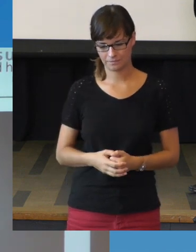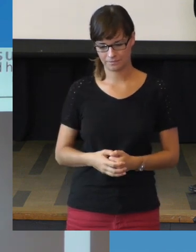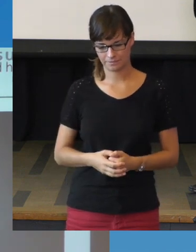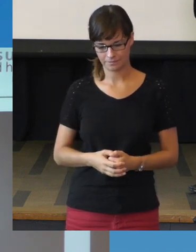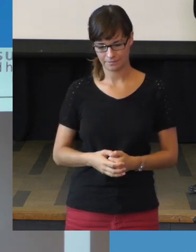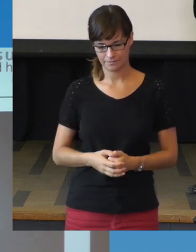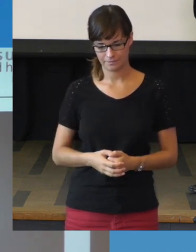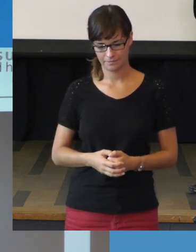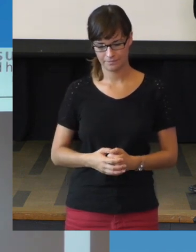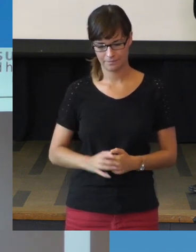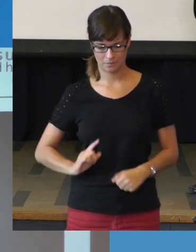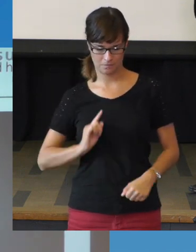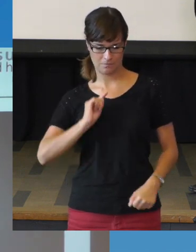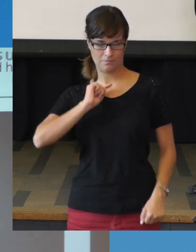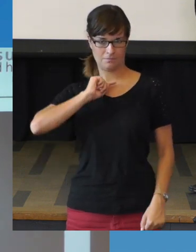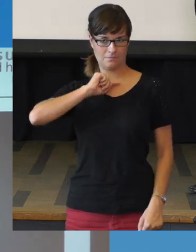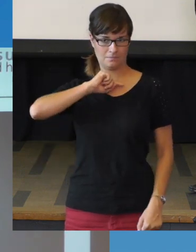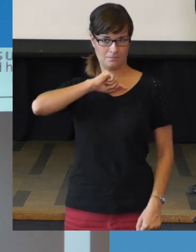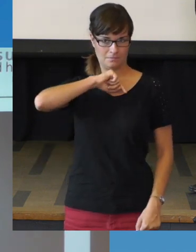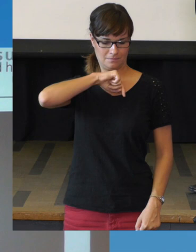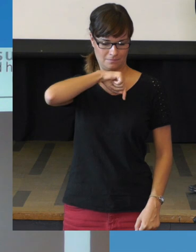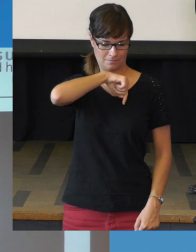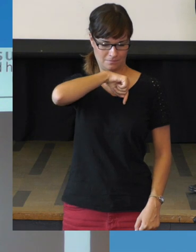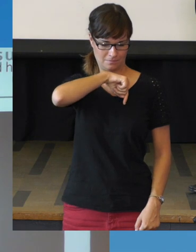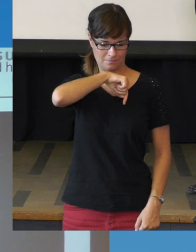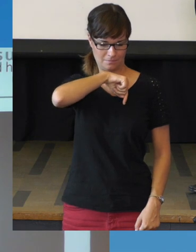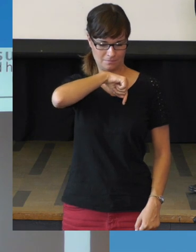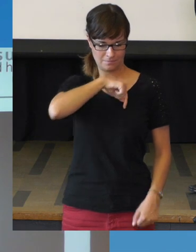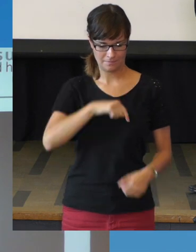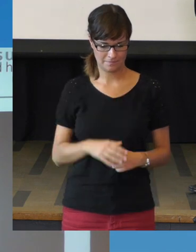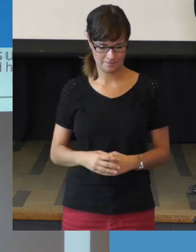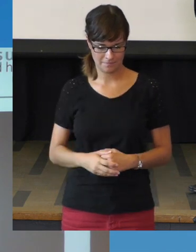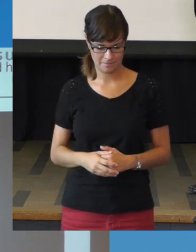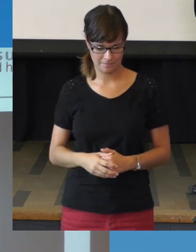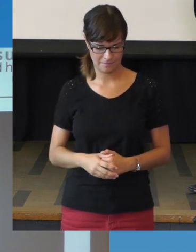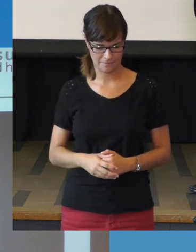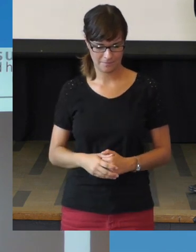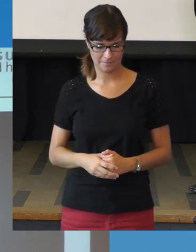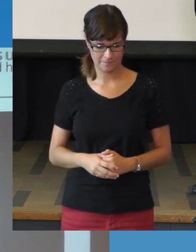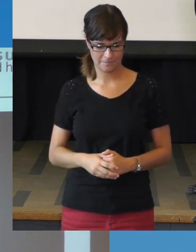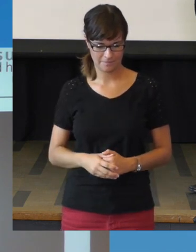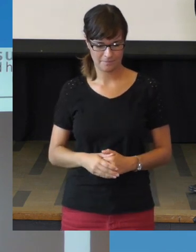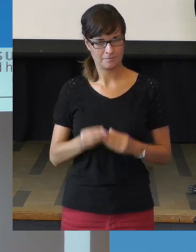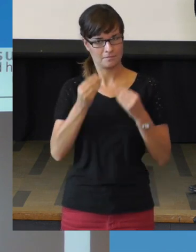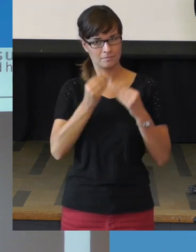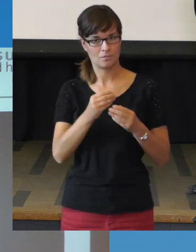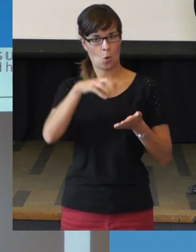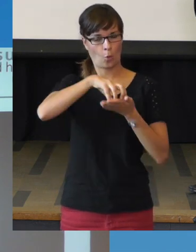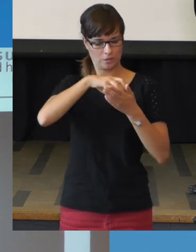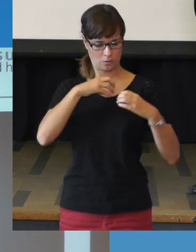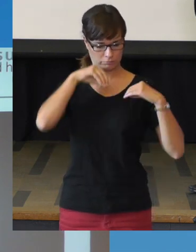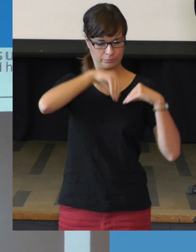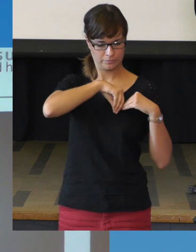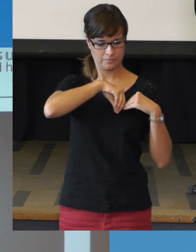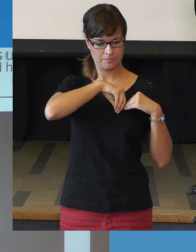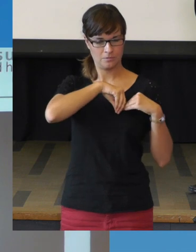man über diesen dünnen Draht die aufgefaltete Herzklappe in die richtige Position, zieht